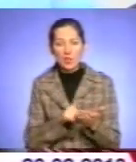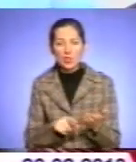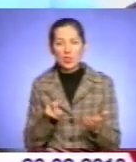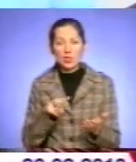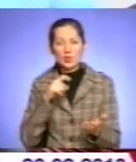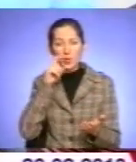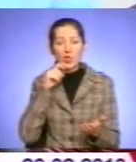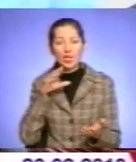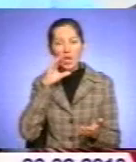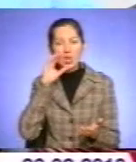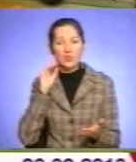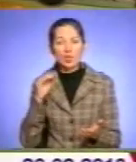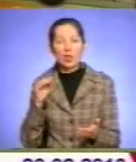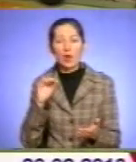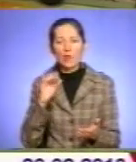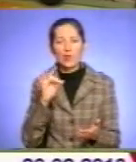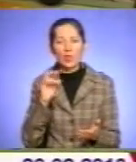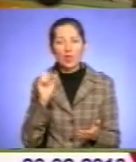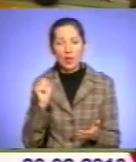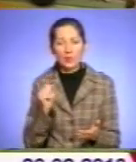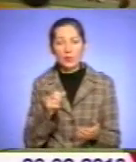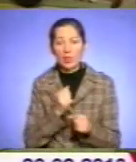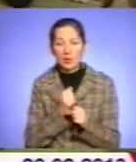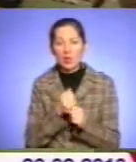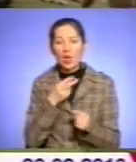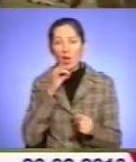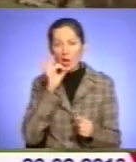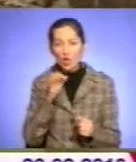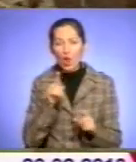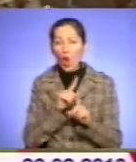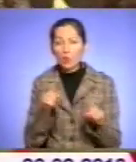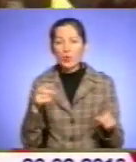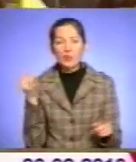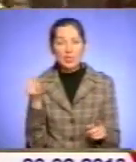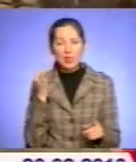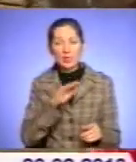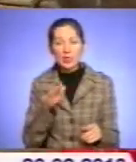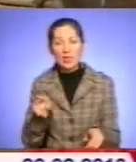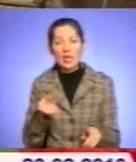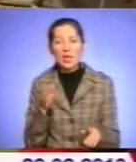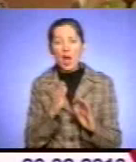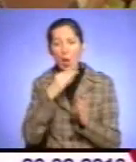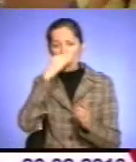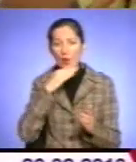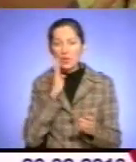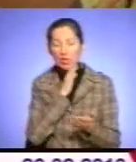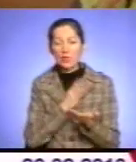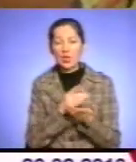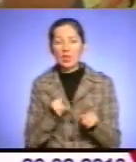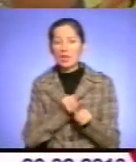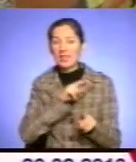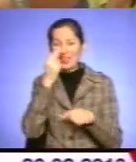Українки, Шевченка, Франка. Працівники зауважують, особливе зацікавлення дітей та їх батьків викликають такі нетрадиційні